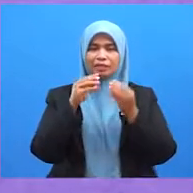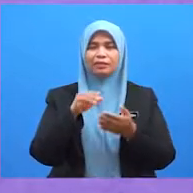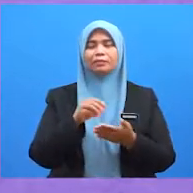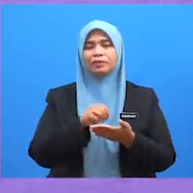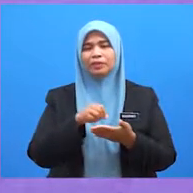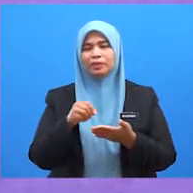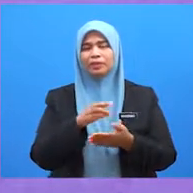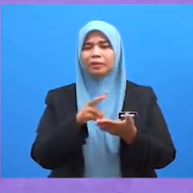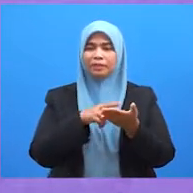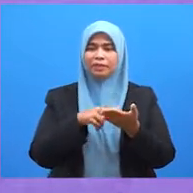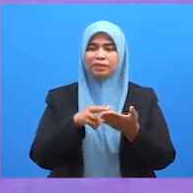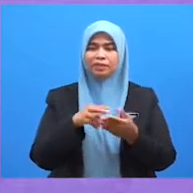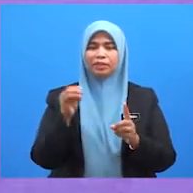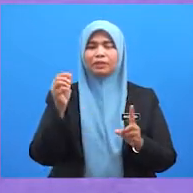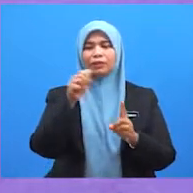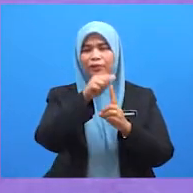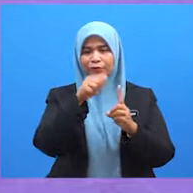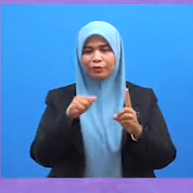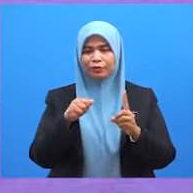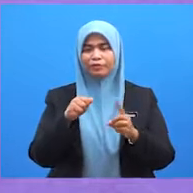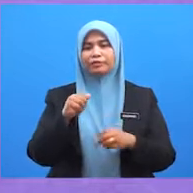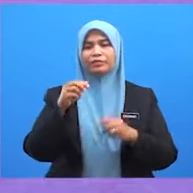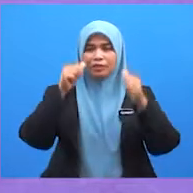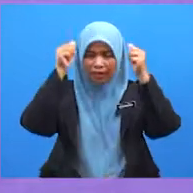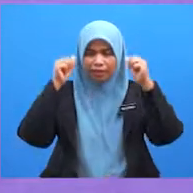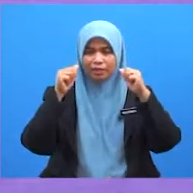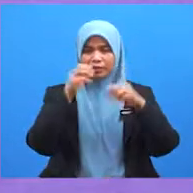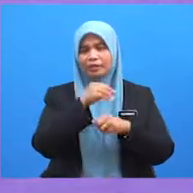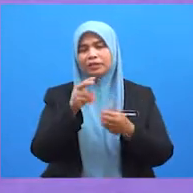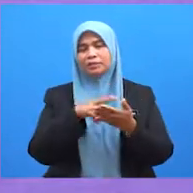huruf Arab serta membaca Al-Quran.